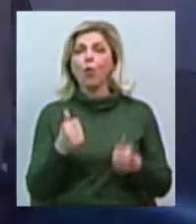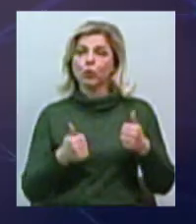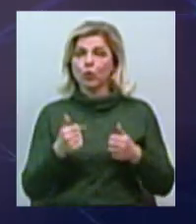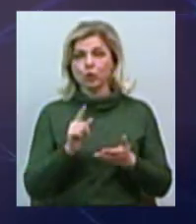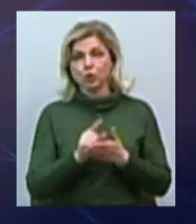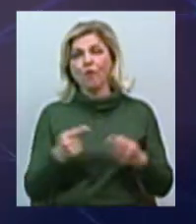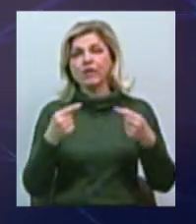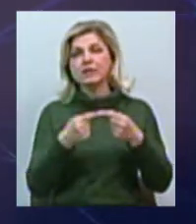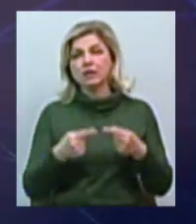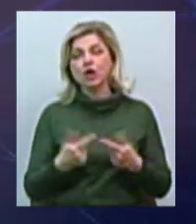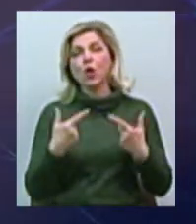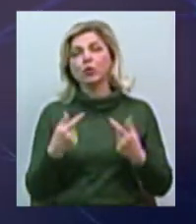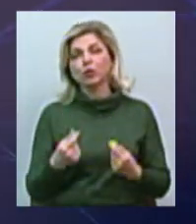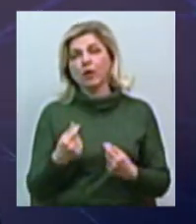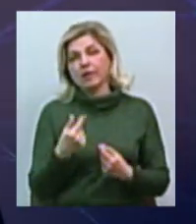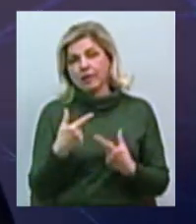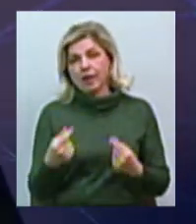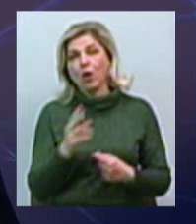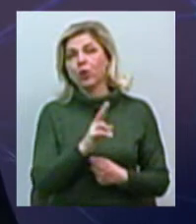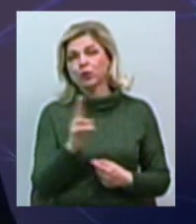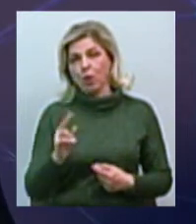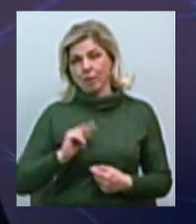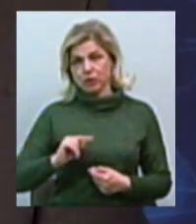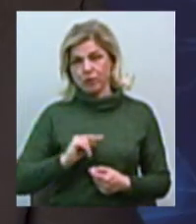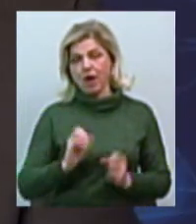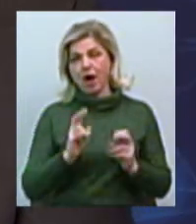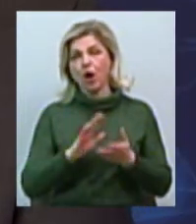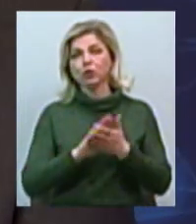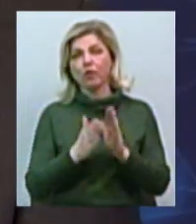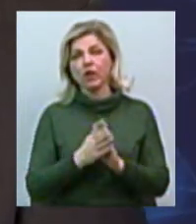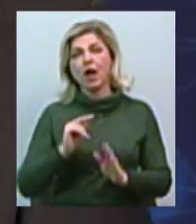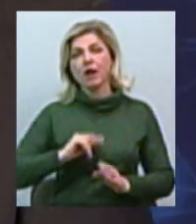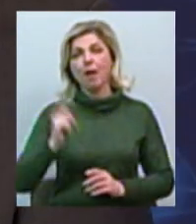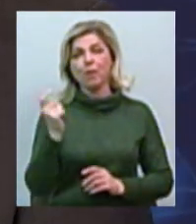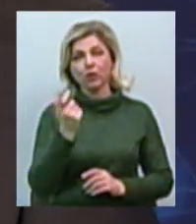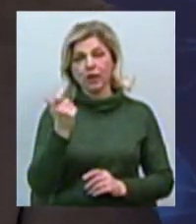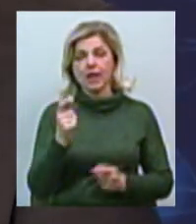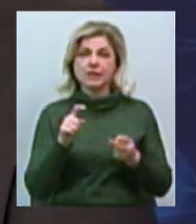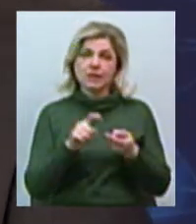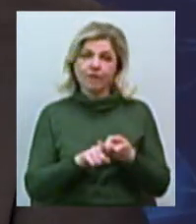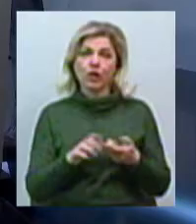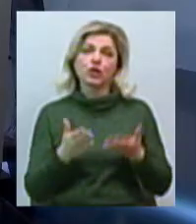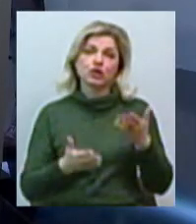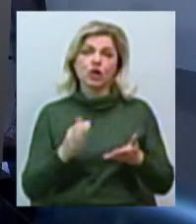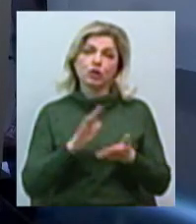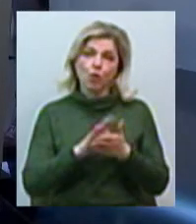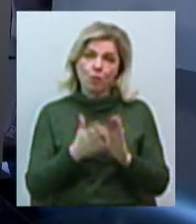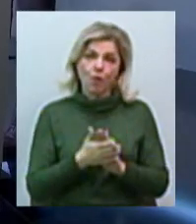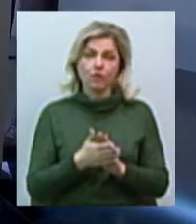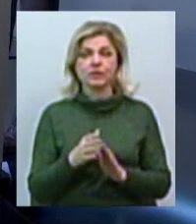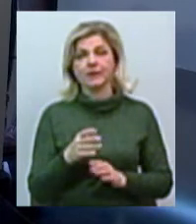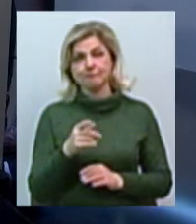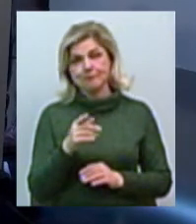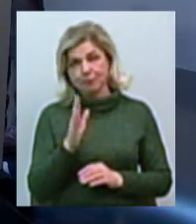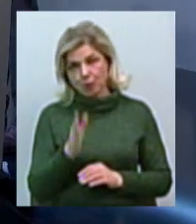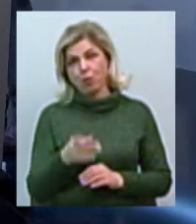визначати, хто де працюватиме і як домовиться з роботодавцем? Ну, тобто, залежатиме від того, чи домовився ти, чи потрібен роботодавцю,